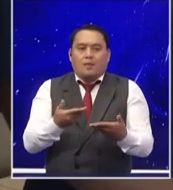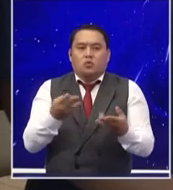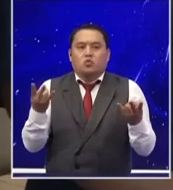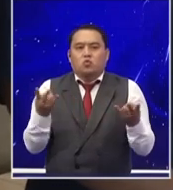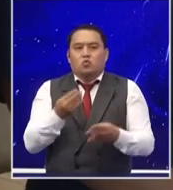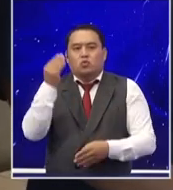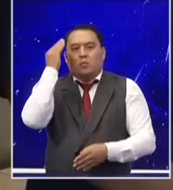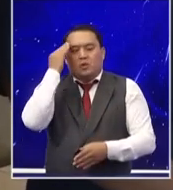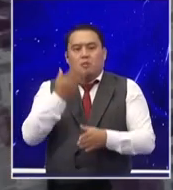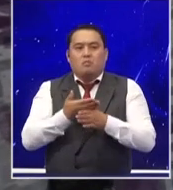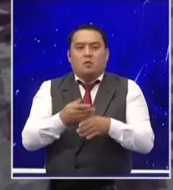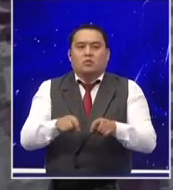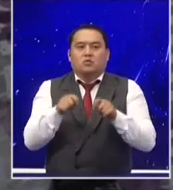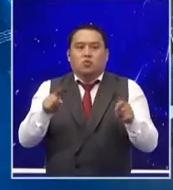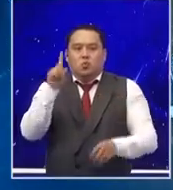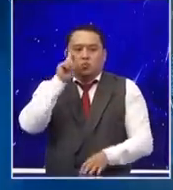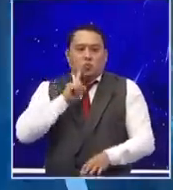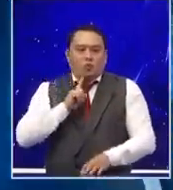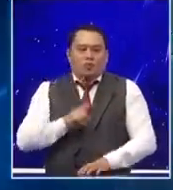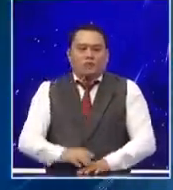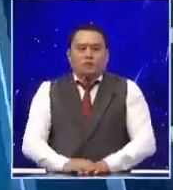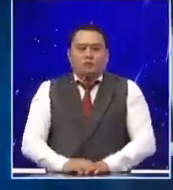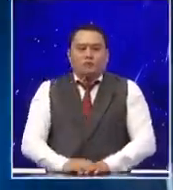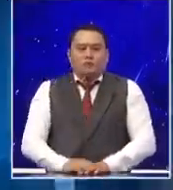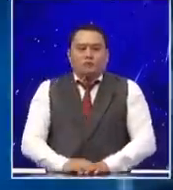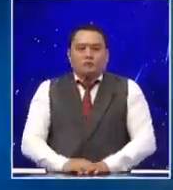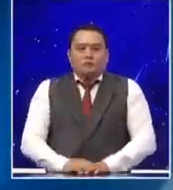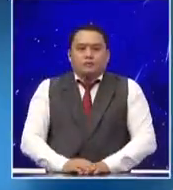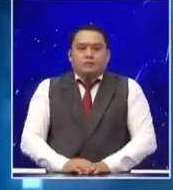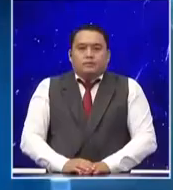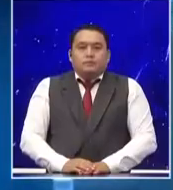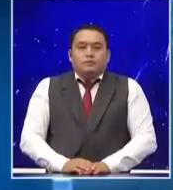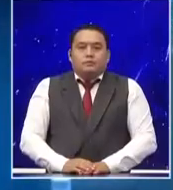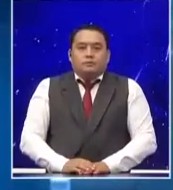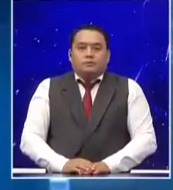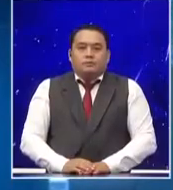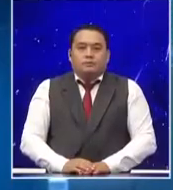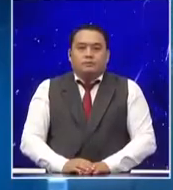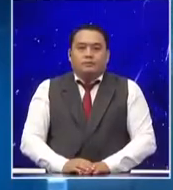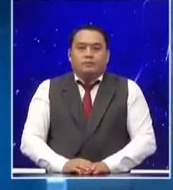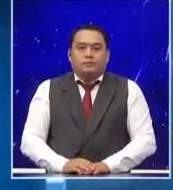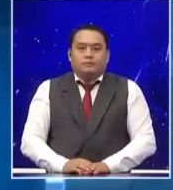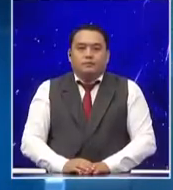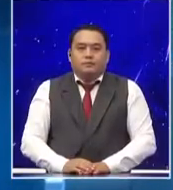по их мнению помогут создать комфорт номера не то в карман тонко сам ну la gelee канал ши-тцу